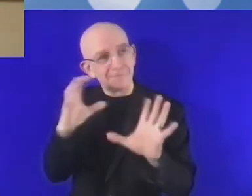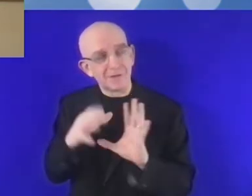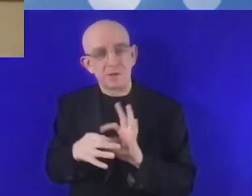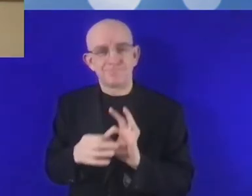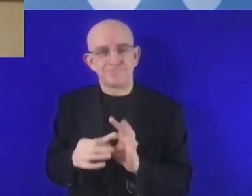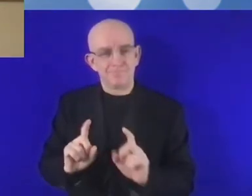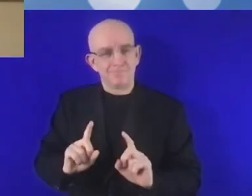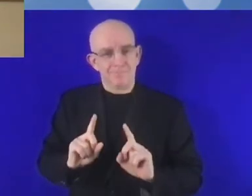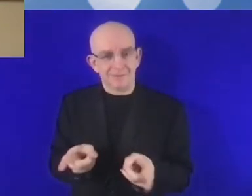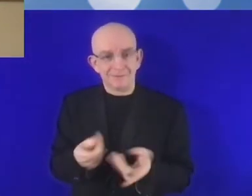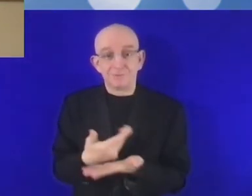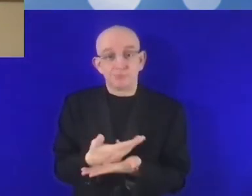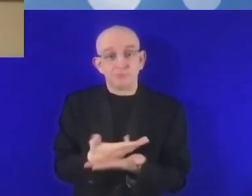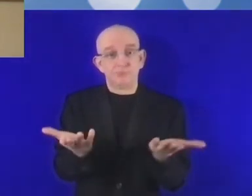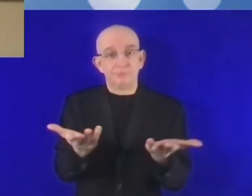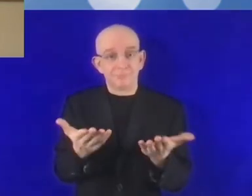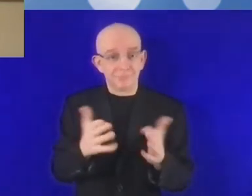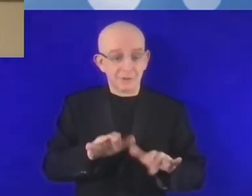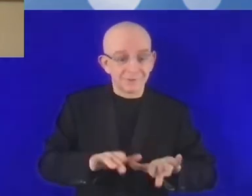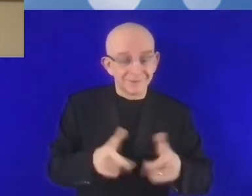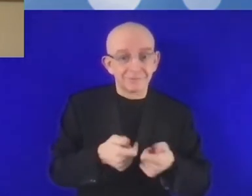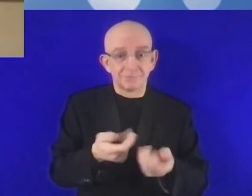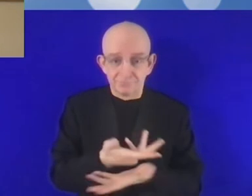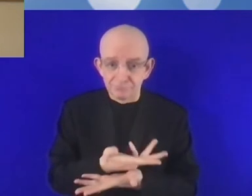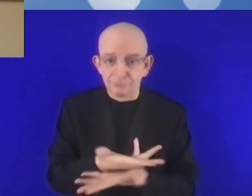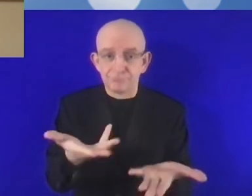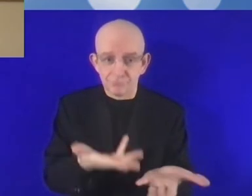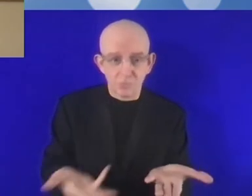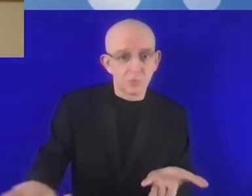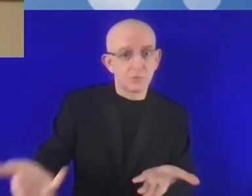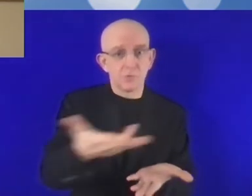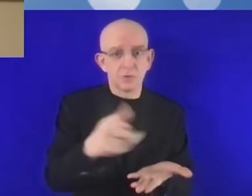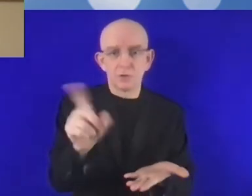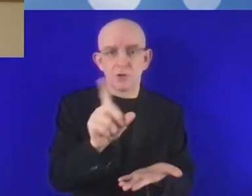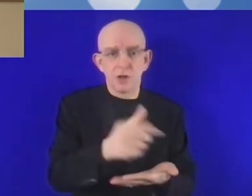نلاحظ أن ونرى أن يجب أن تكون هناك إمكانية